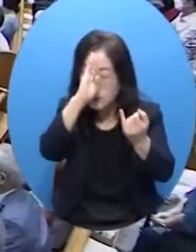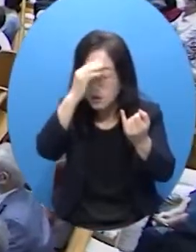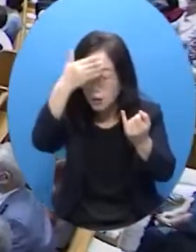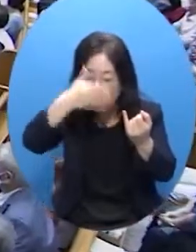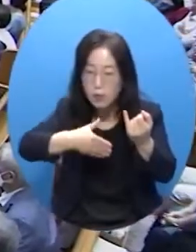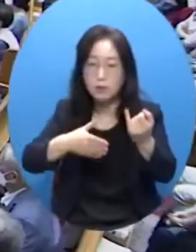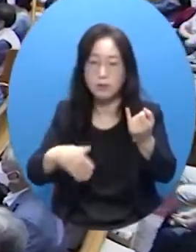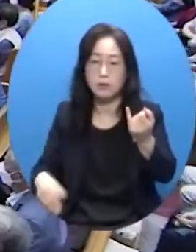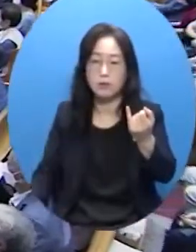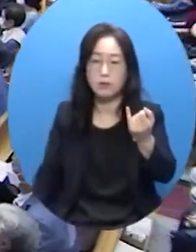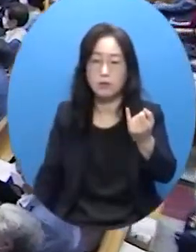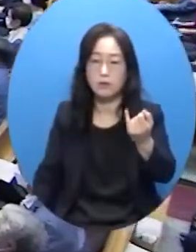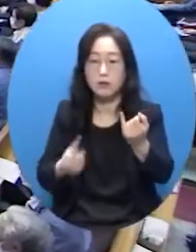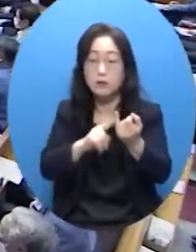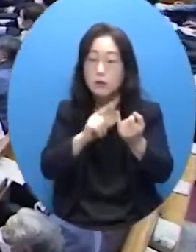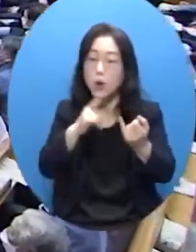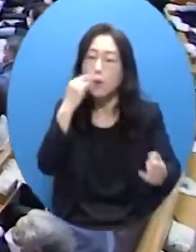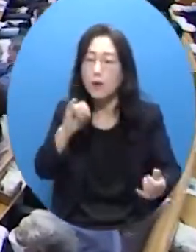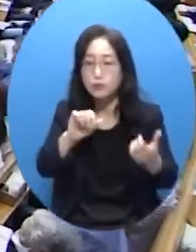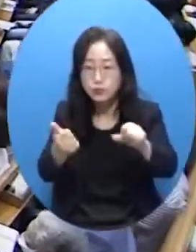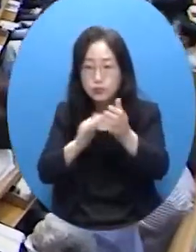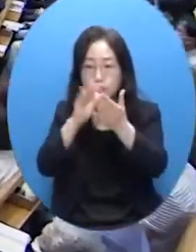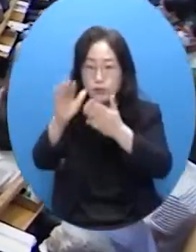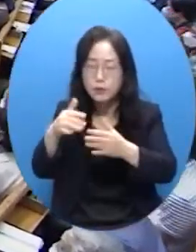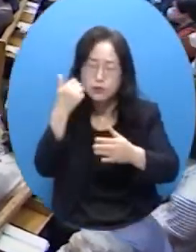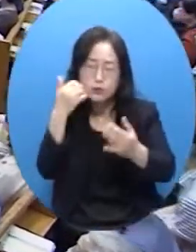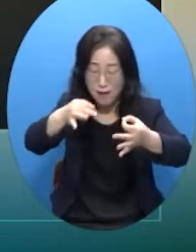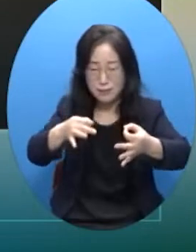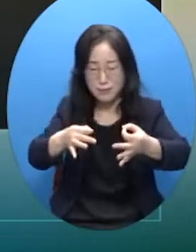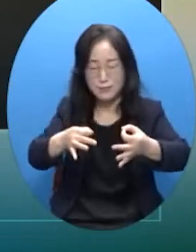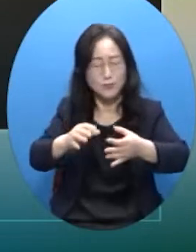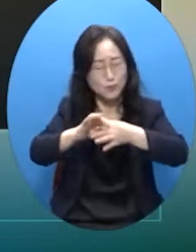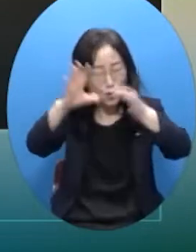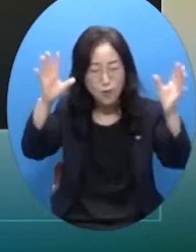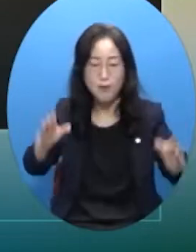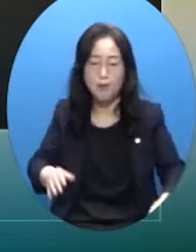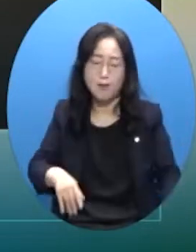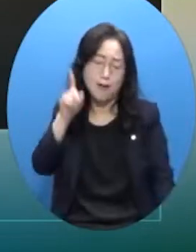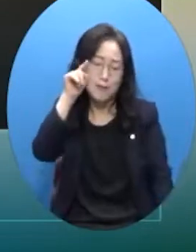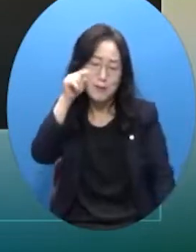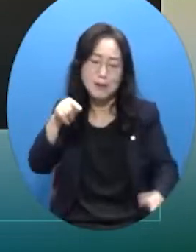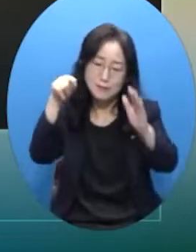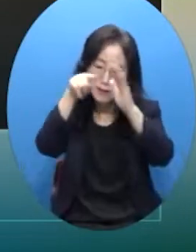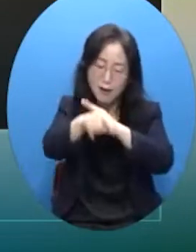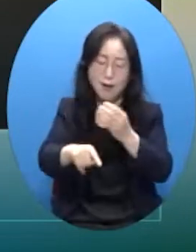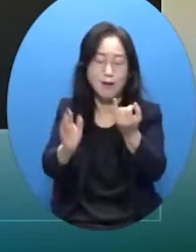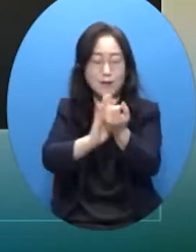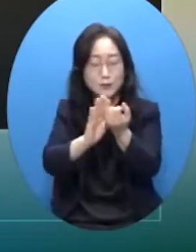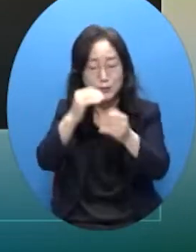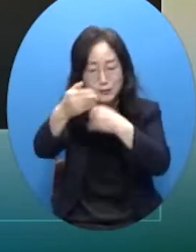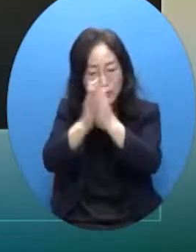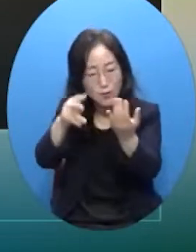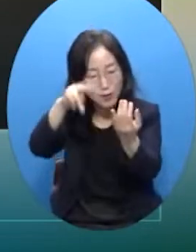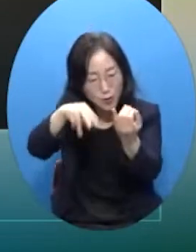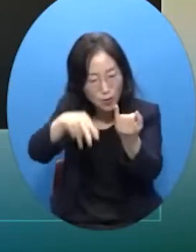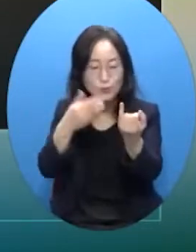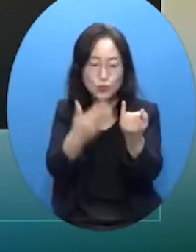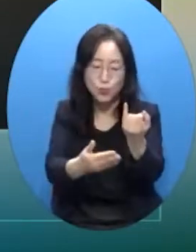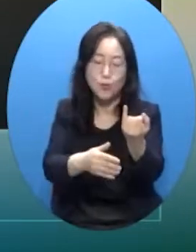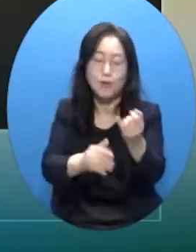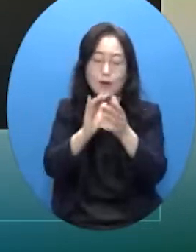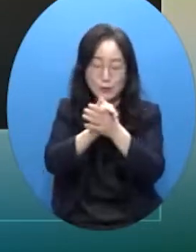안에서 밝은 모습을 바라보고 나갈 때 하나님의 큰 은혜와 축복이 우리 모두에게 임할 줄로 믿습니다.